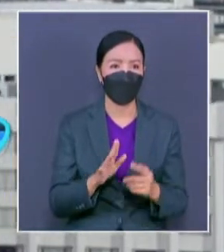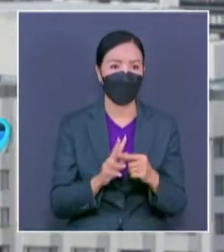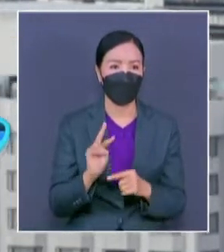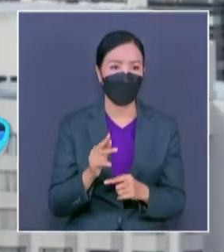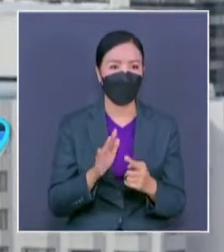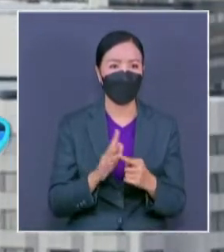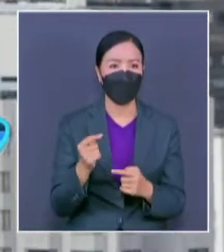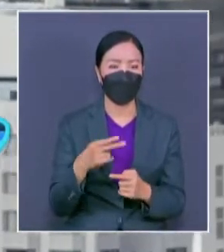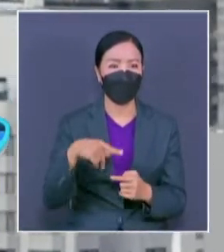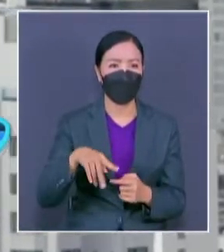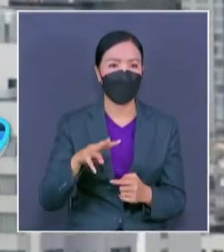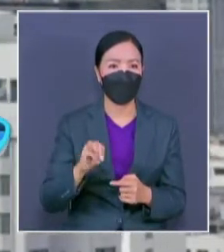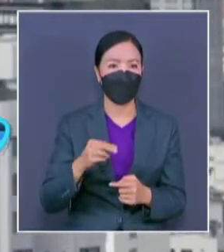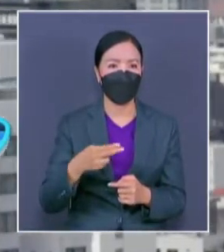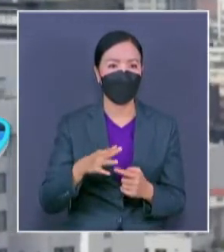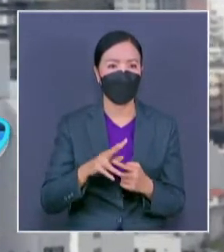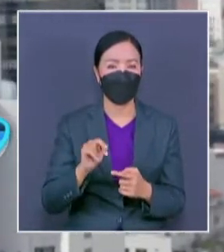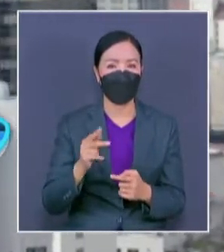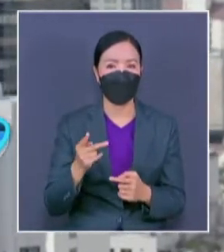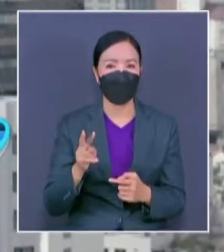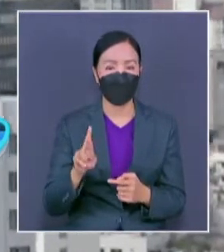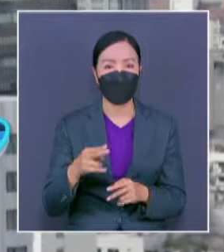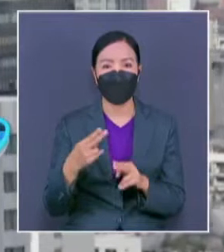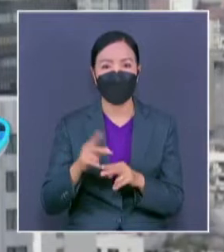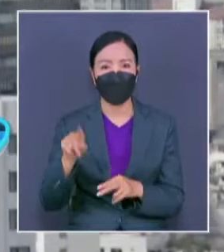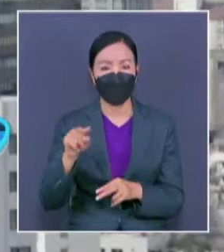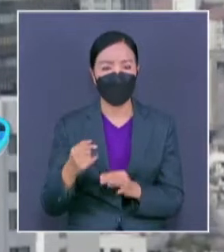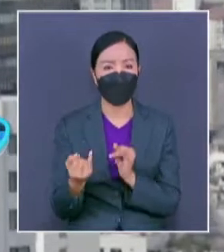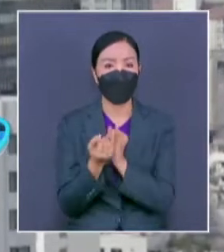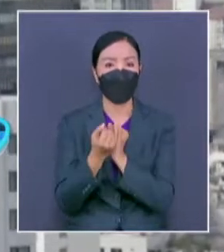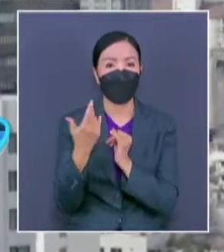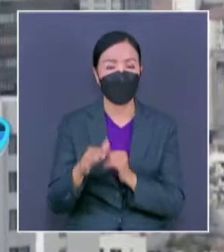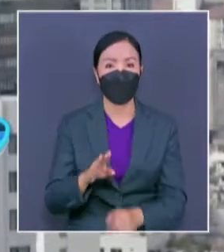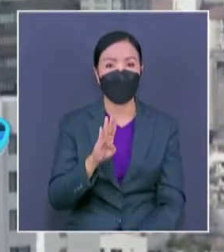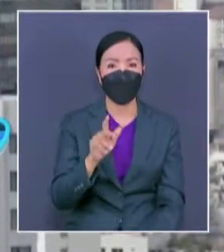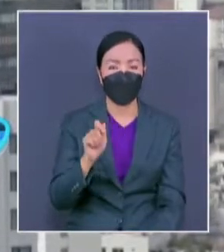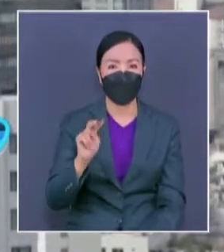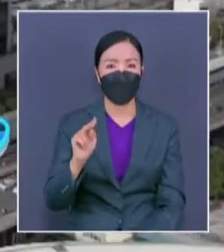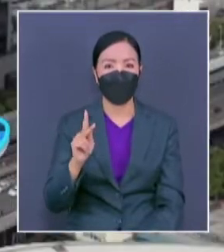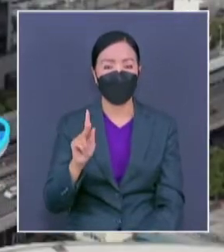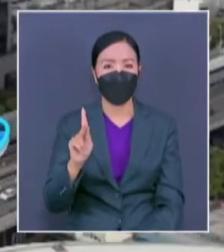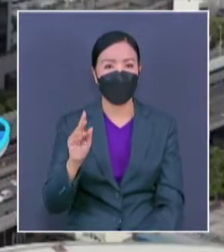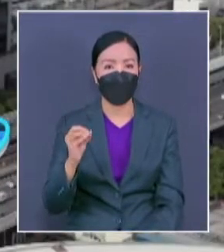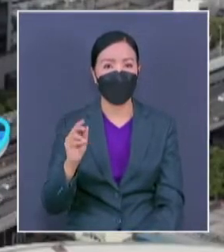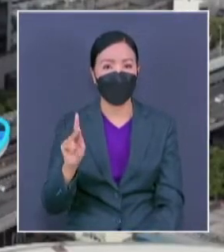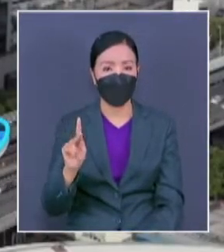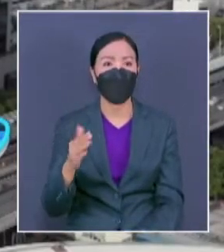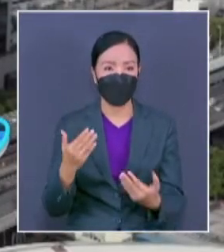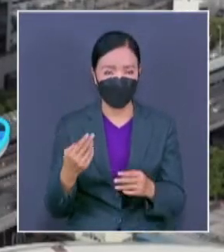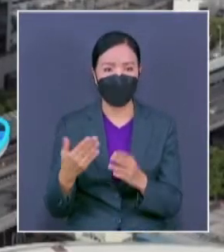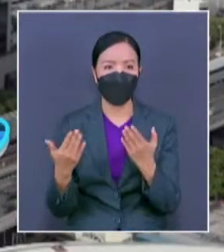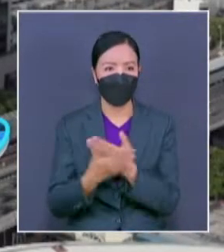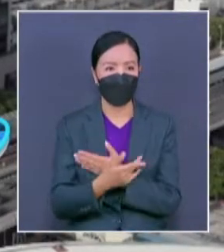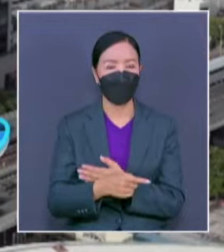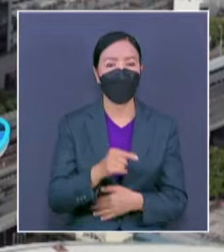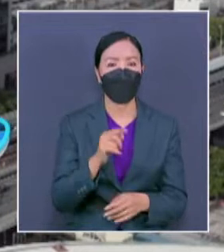ที่เราคุ้นเคยคือแบงคอกถูกไหมครับ ครับ จากประกาศนี้ก็คือจากแบงคอกครับเปลี่ยนเป็นกรุงเทพม